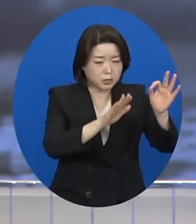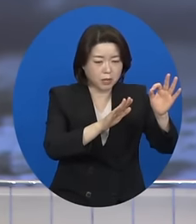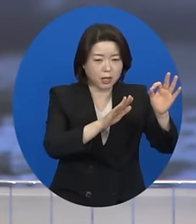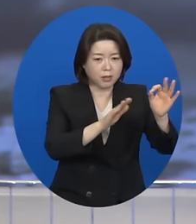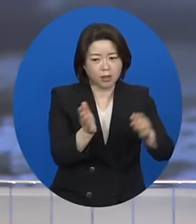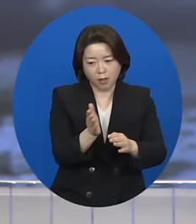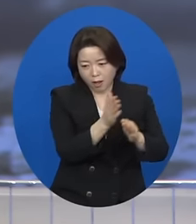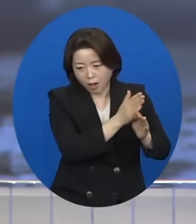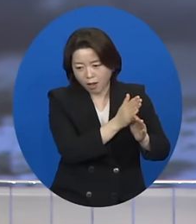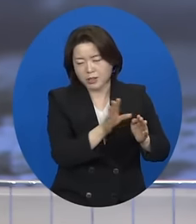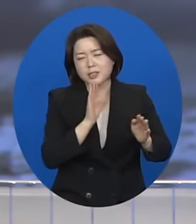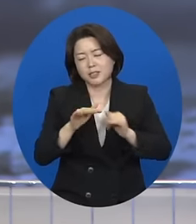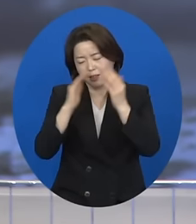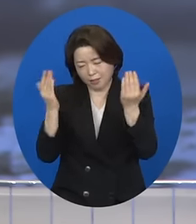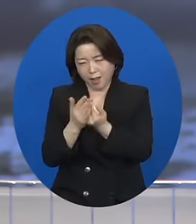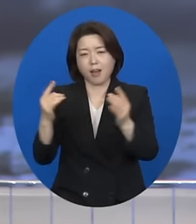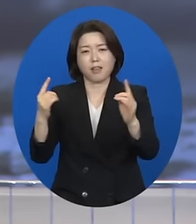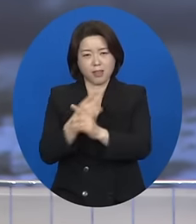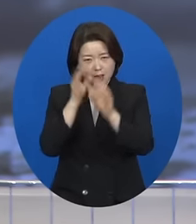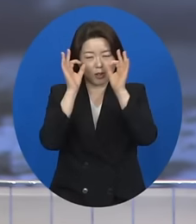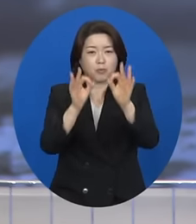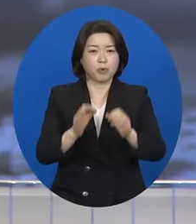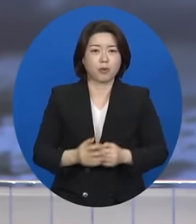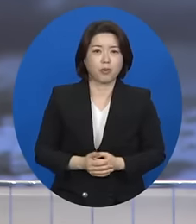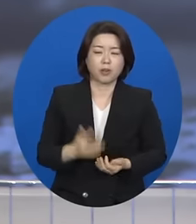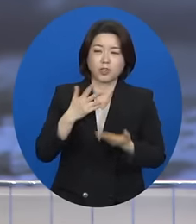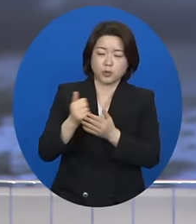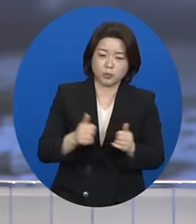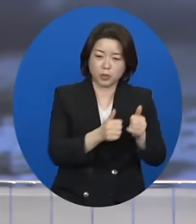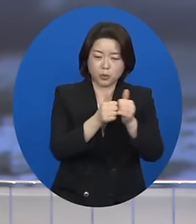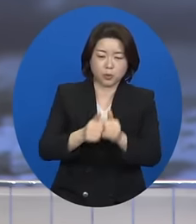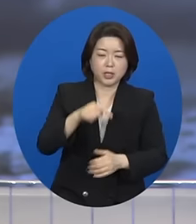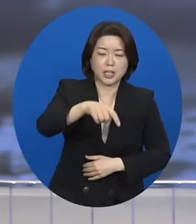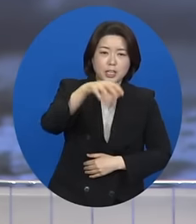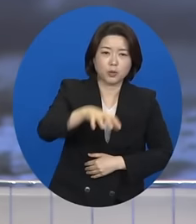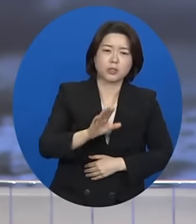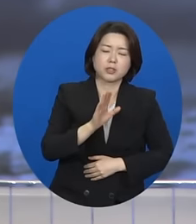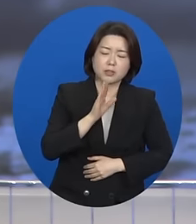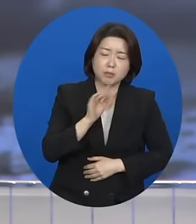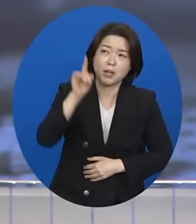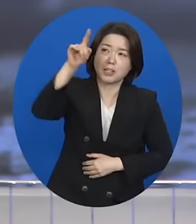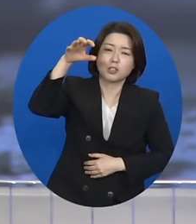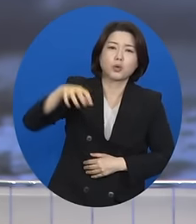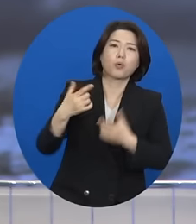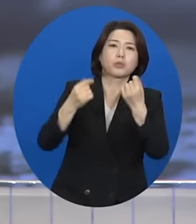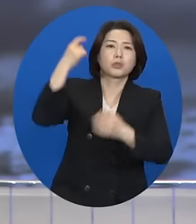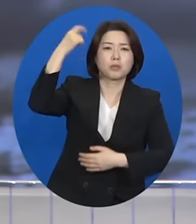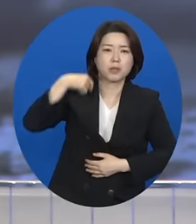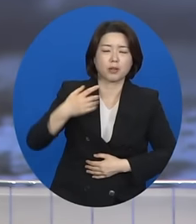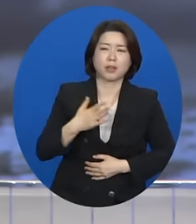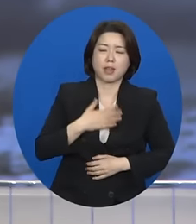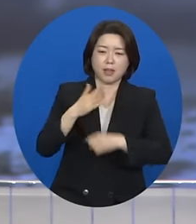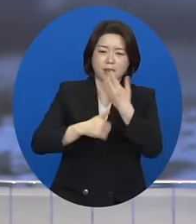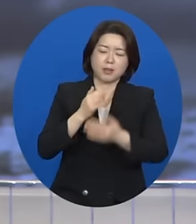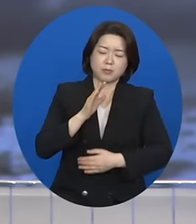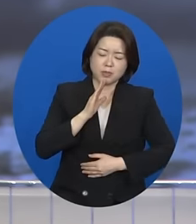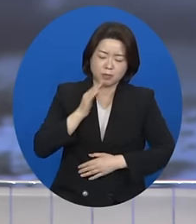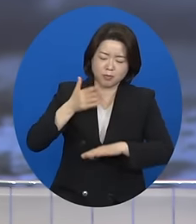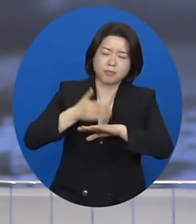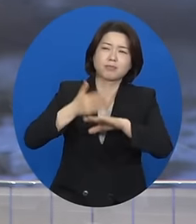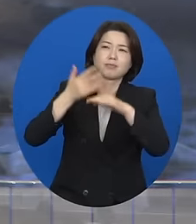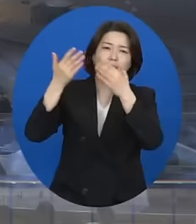것이 달라집니다 주님과 동행하니 지금이 땅이 정말 천국 같습니다 나의 하나님 정말